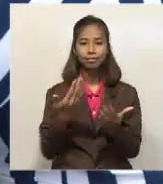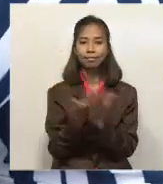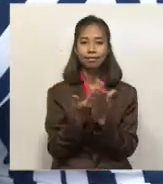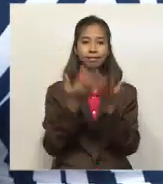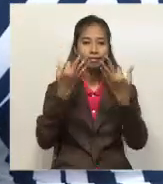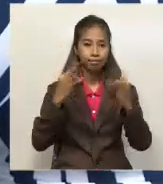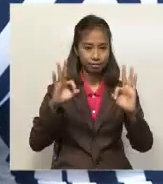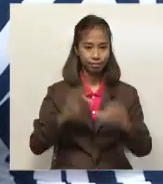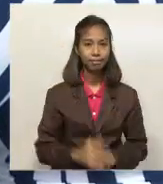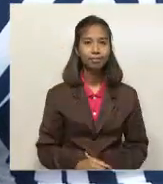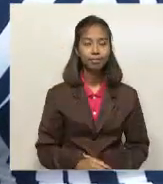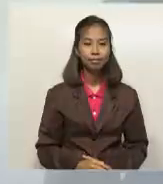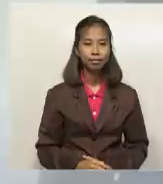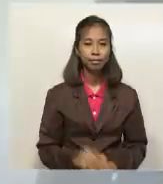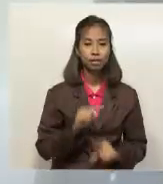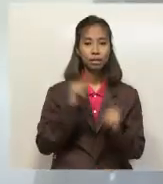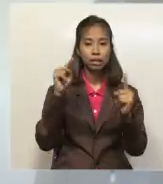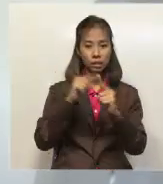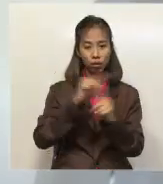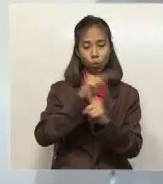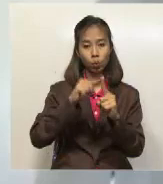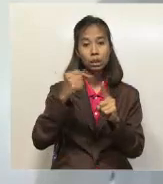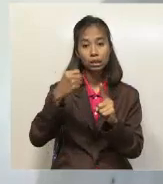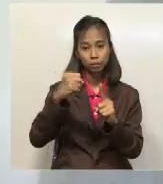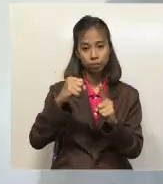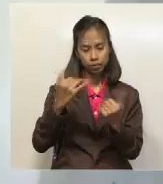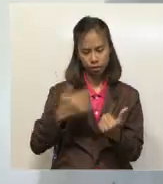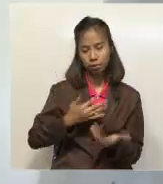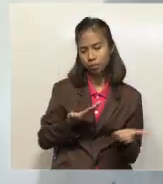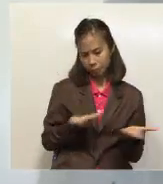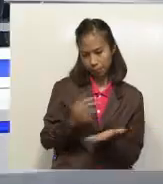ม่เสียค่าใช้จ่ายด้วย ถึงวันที่10ตุลาคมเลยนะคะไปกันได้นะคะ